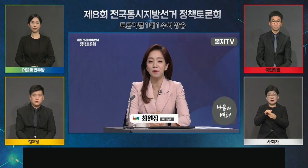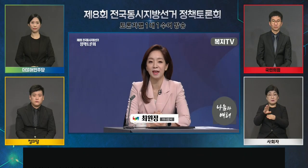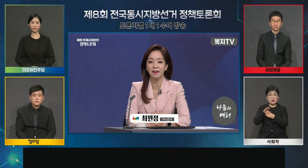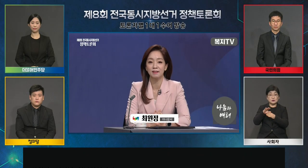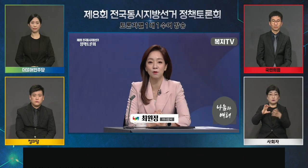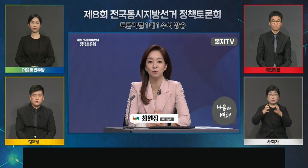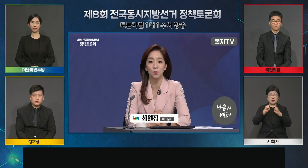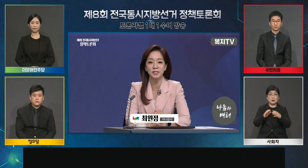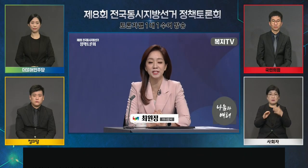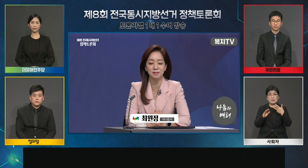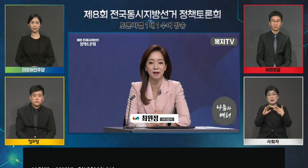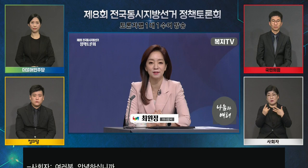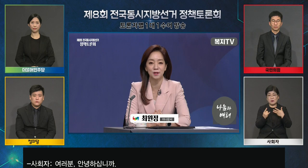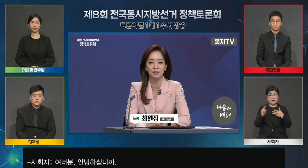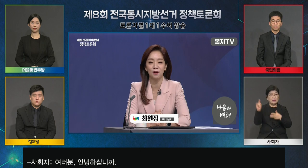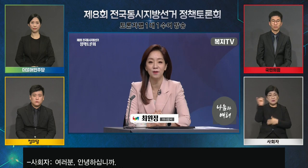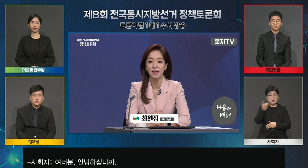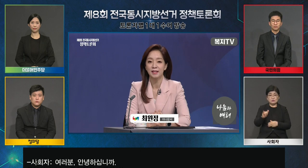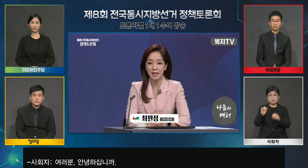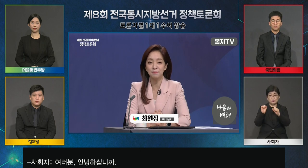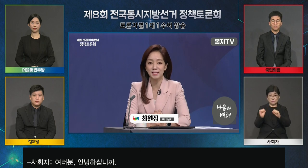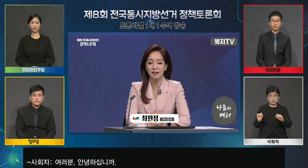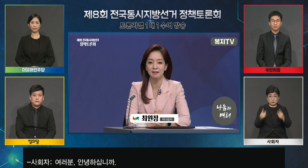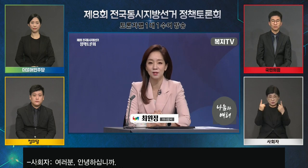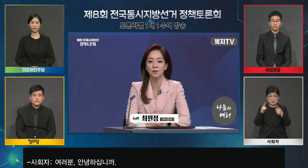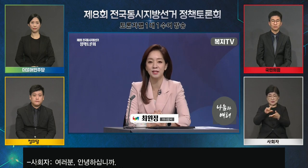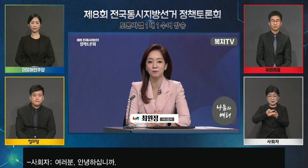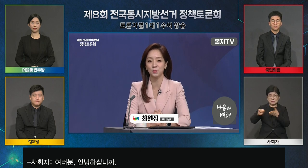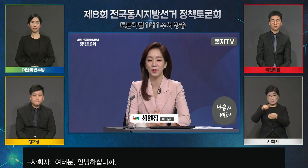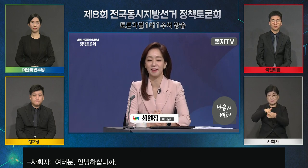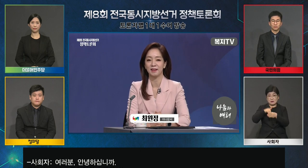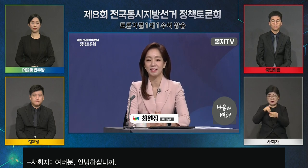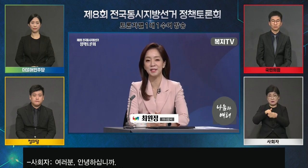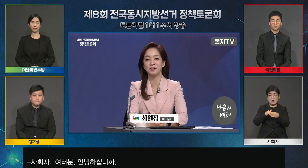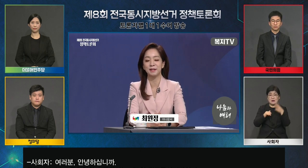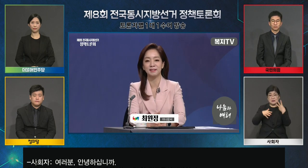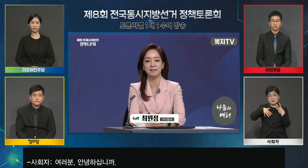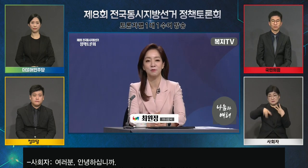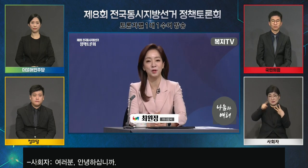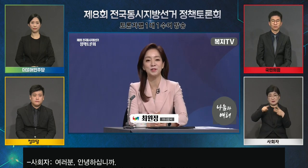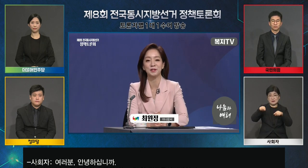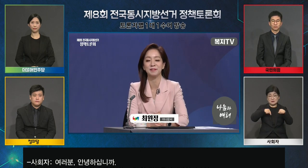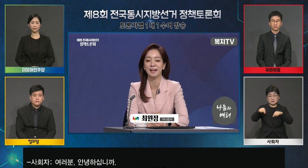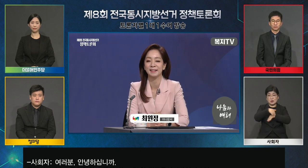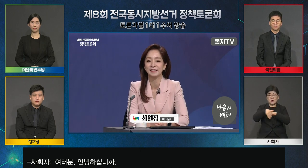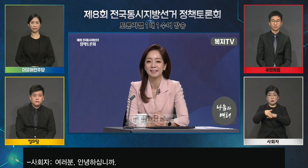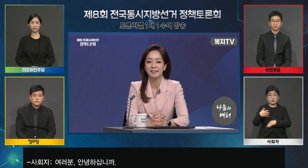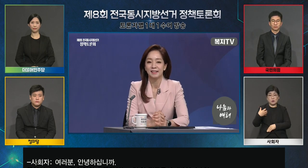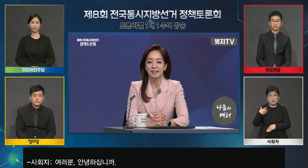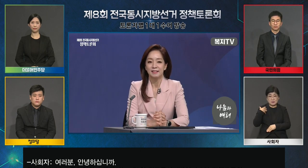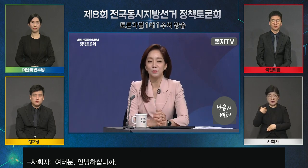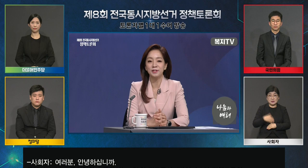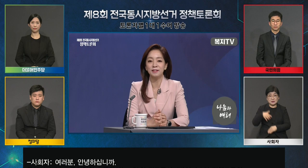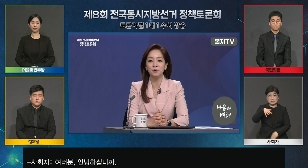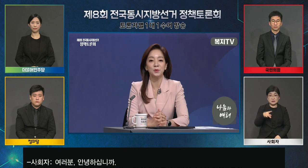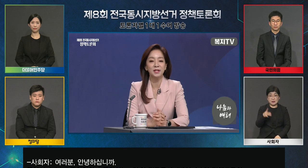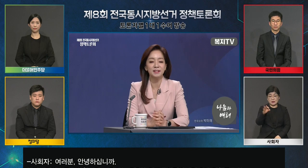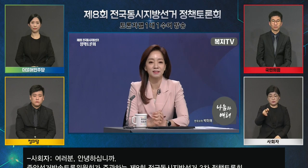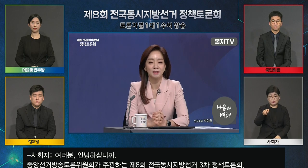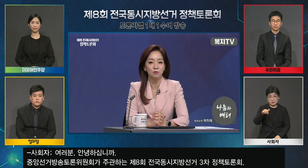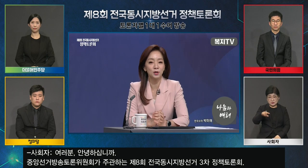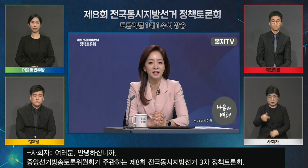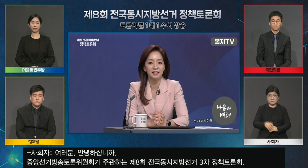제8회 전국동시지방선거 3차 정책토론회 진행을 맡은 최은정입니다. 오늘